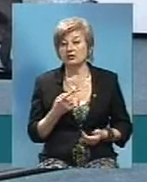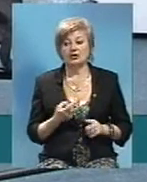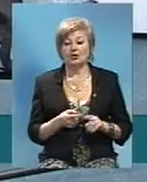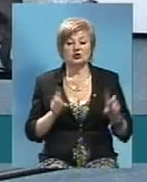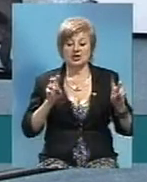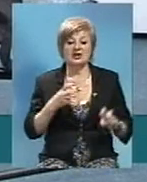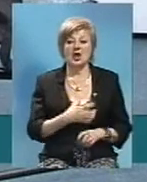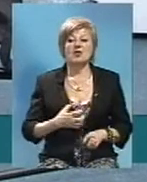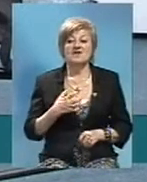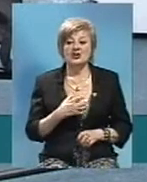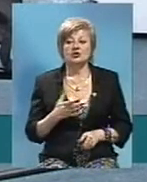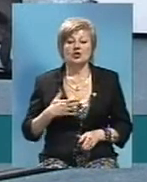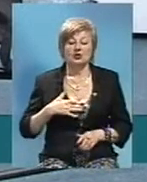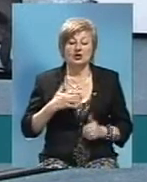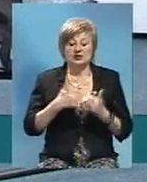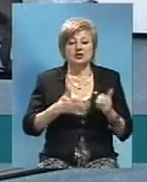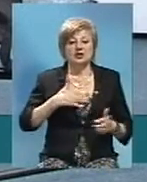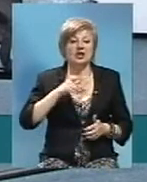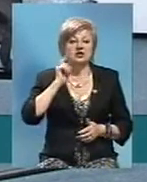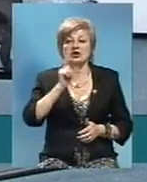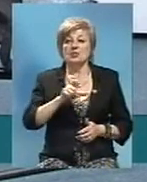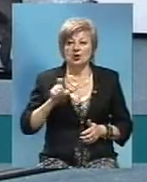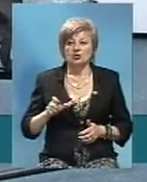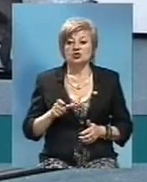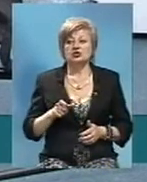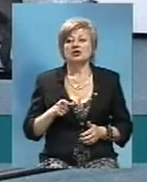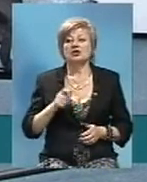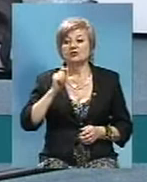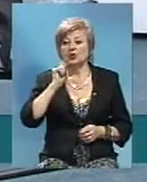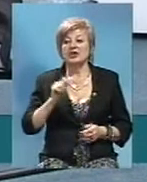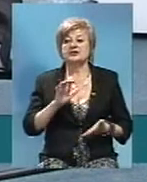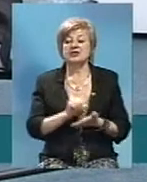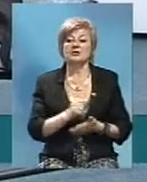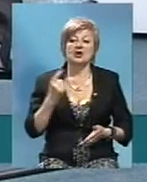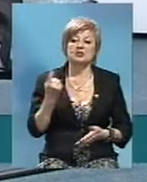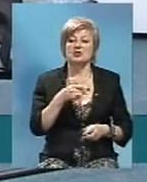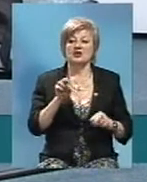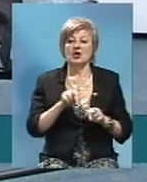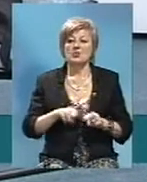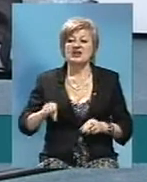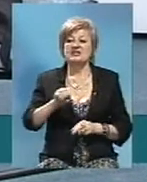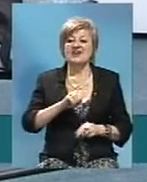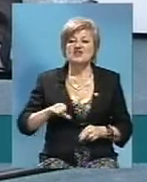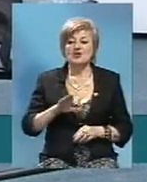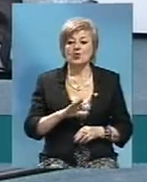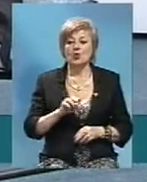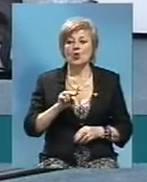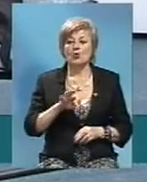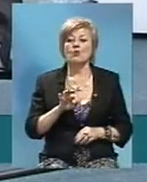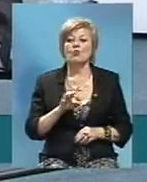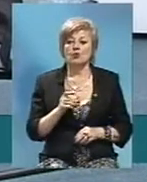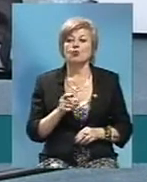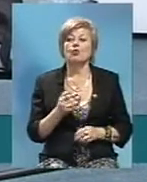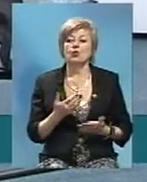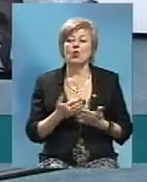очень актуальная среди нашей молодежи. Кстати говоря, молодежи, Украина занимает первое место в Европе по алкоголизации именно с